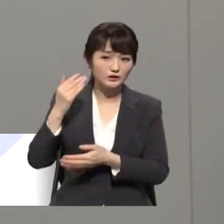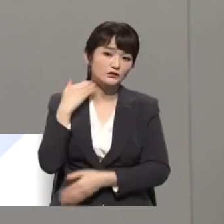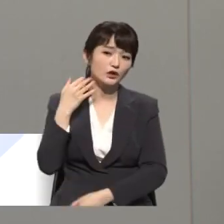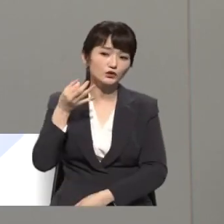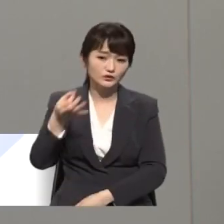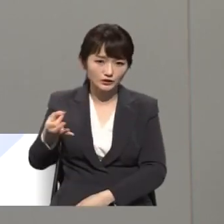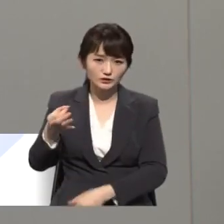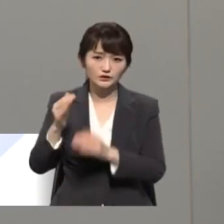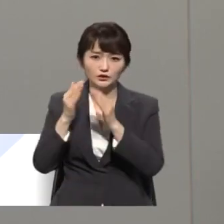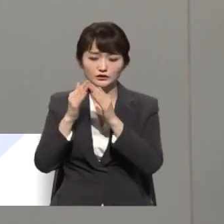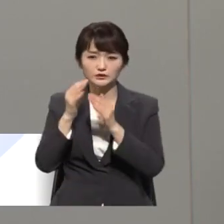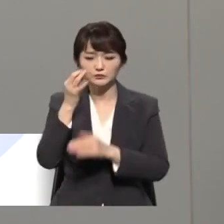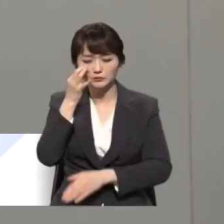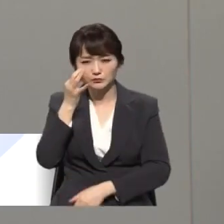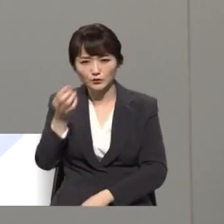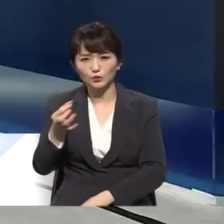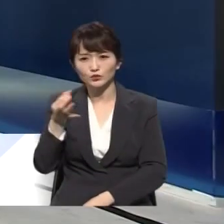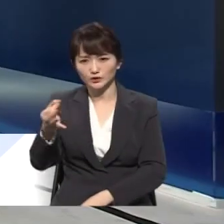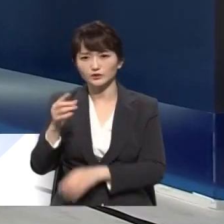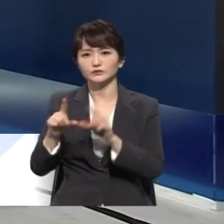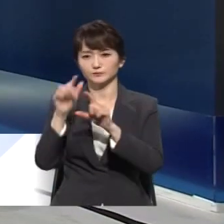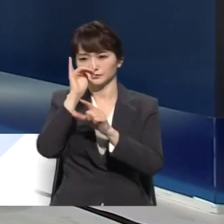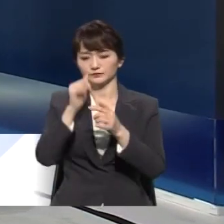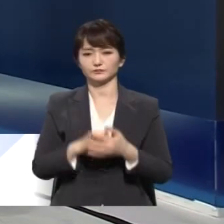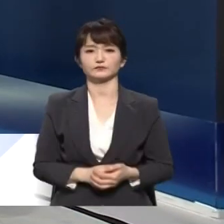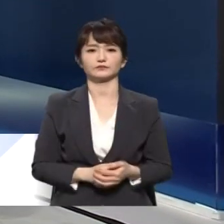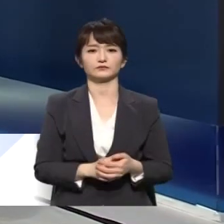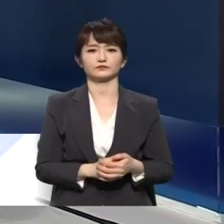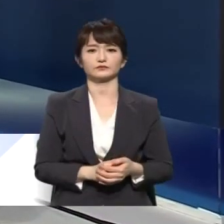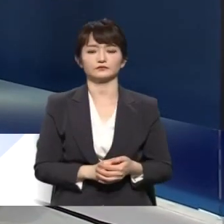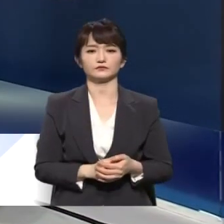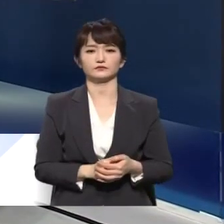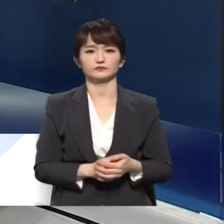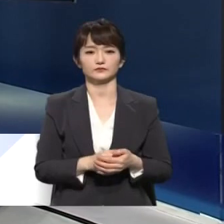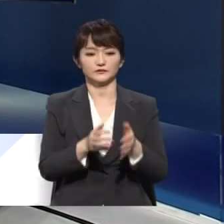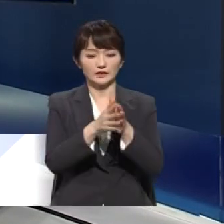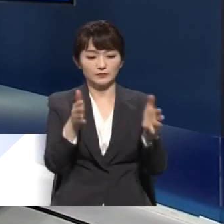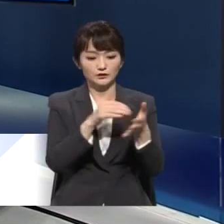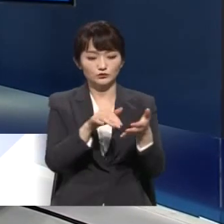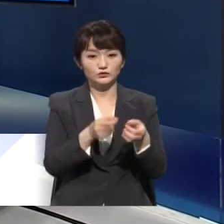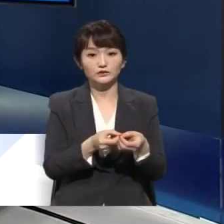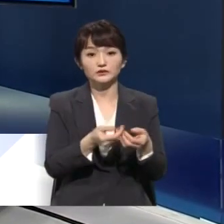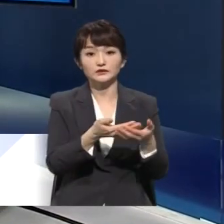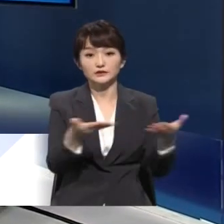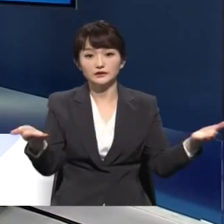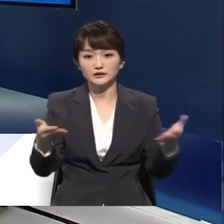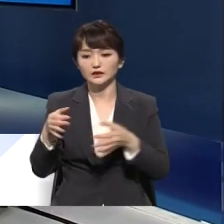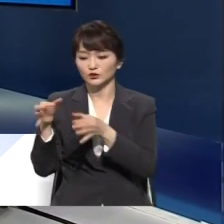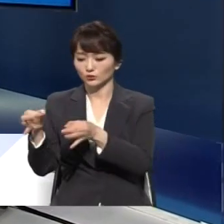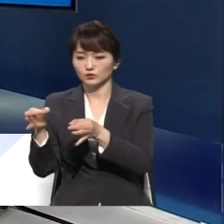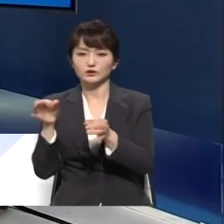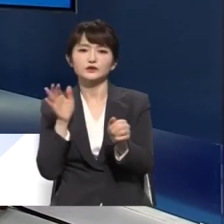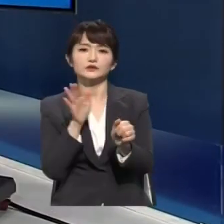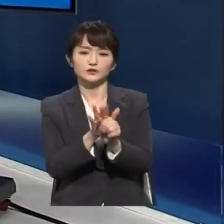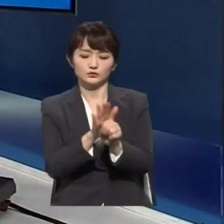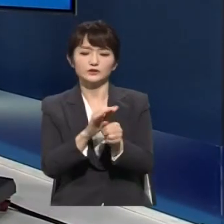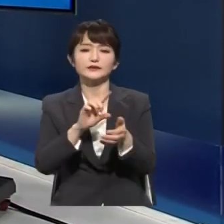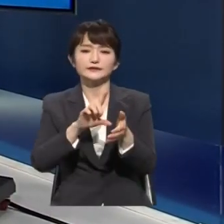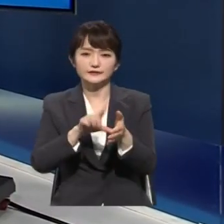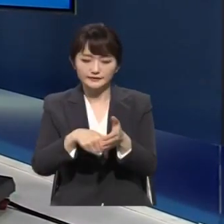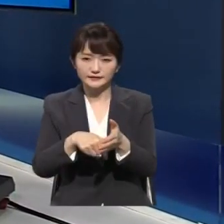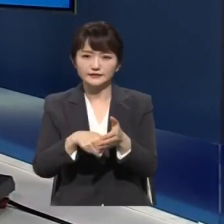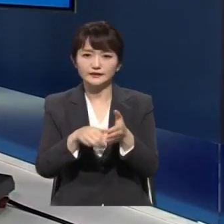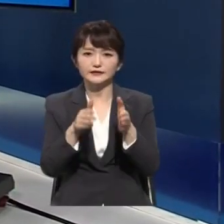있는 것입니다 공급 때 책과 금융 대책이 결합되어야 서민 들의 침묵 문제를 해결할 수 있습니다 이제